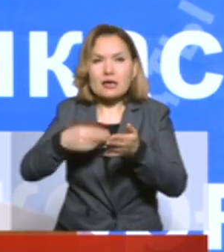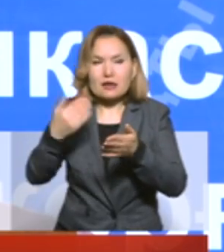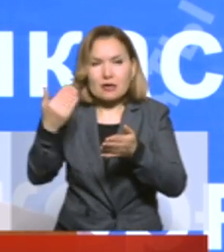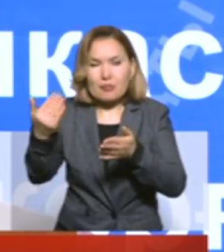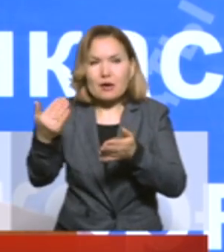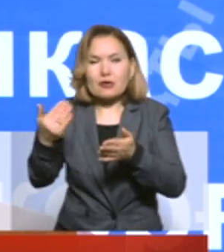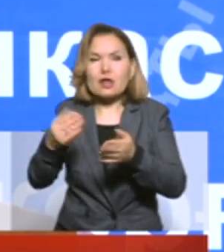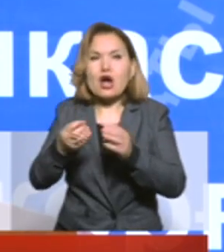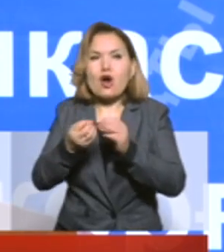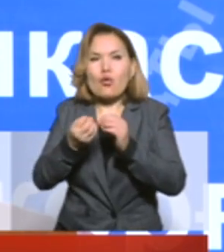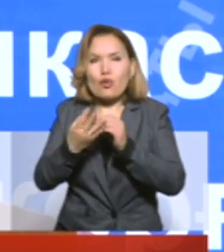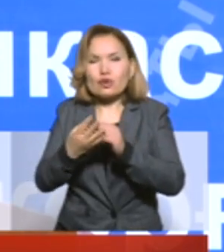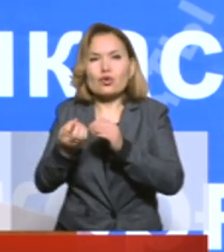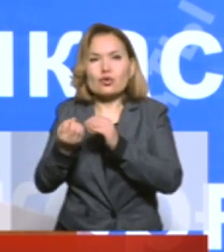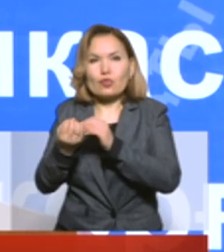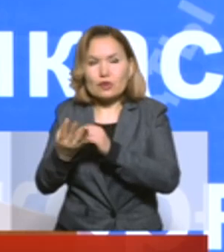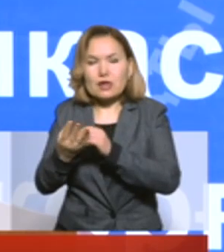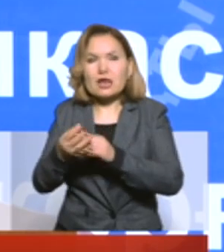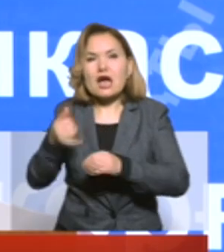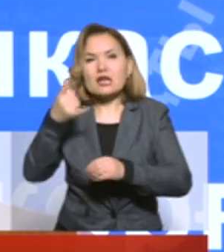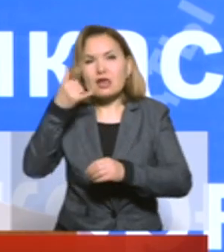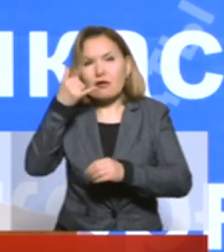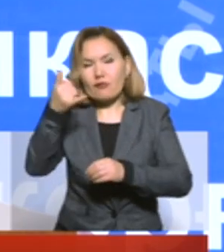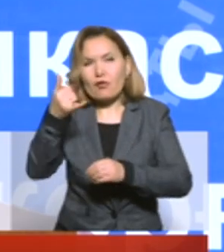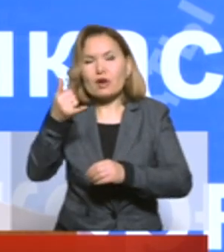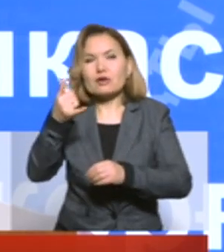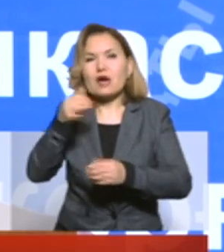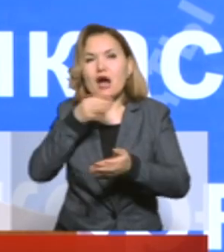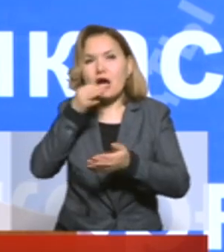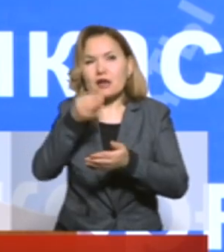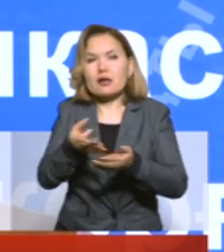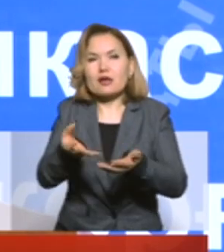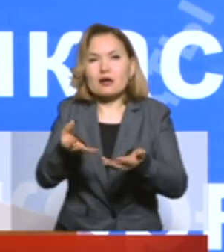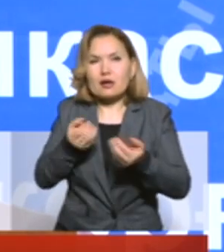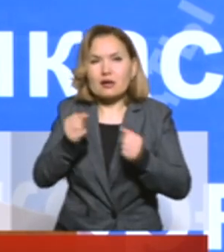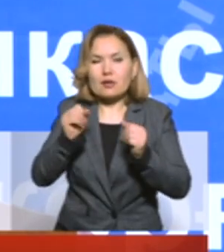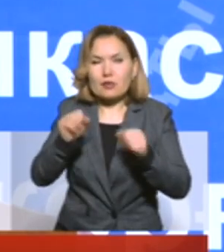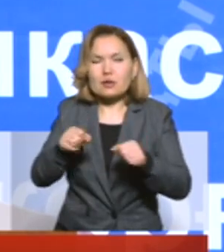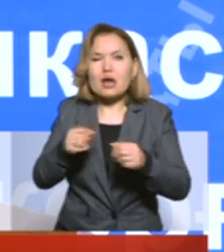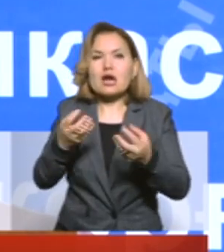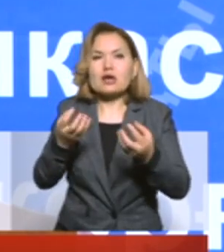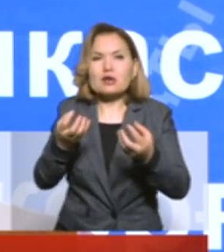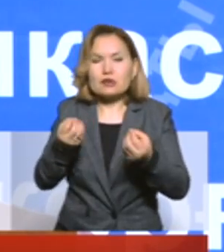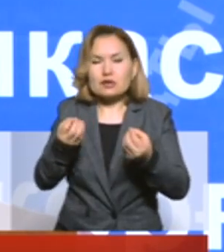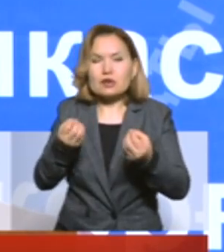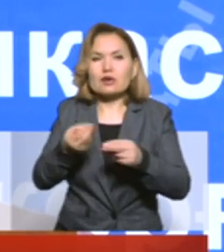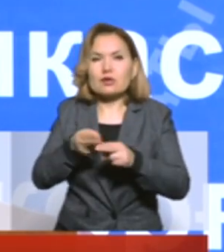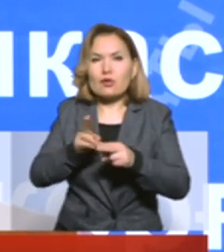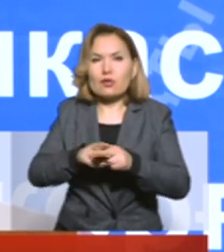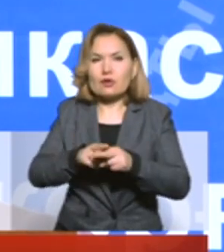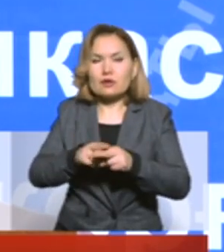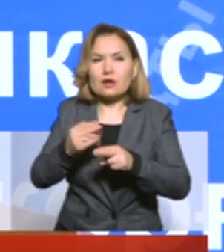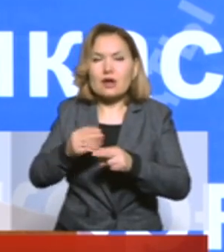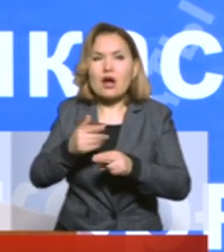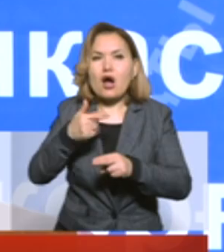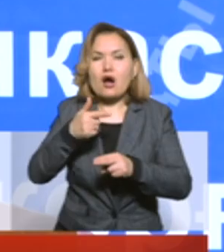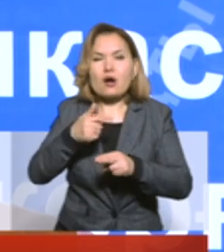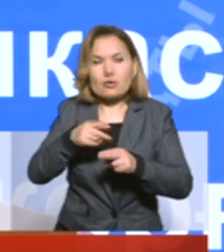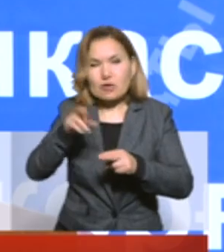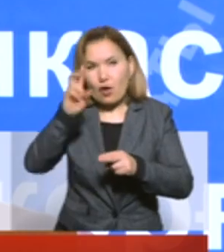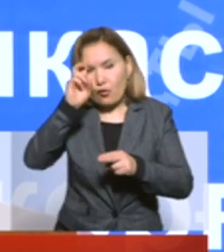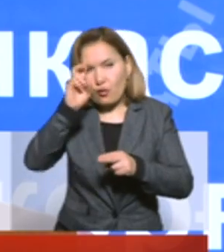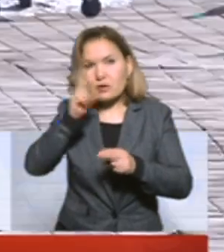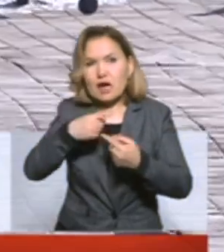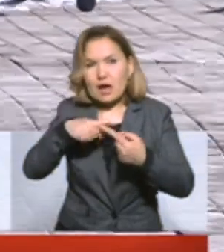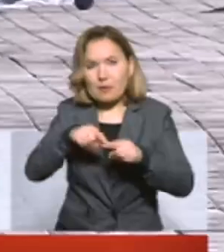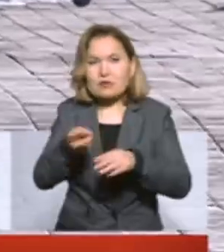сіз 14-14 телефон арқылы аласыз. Және де жаңағы госкорпорация деп отырмыз сол